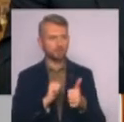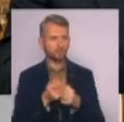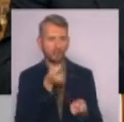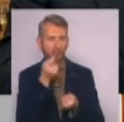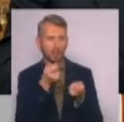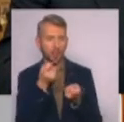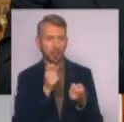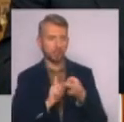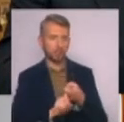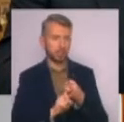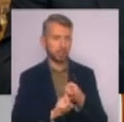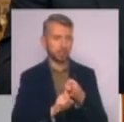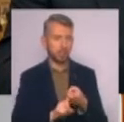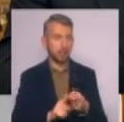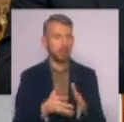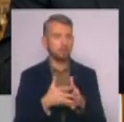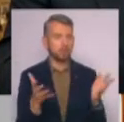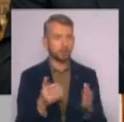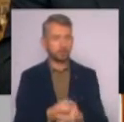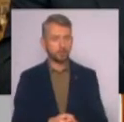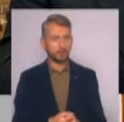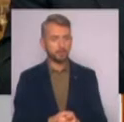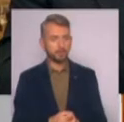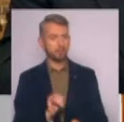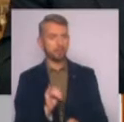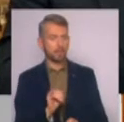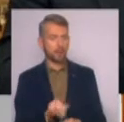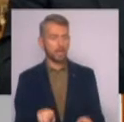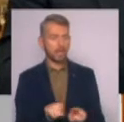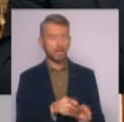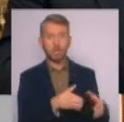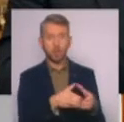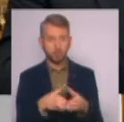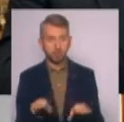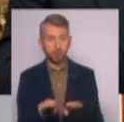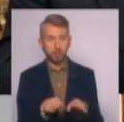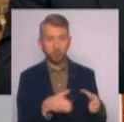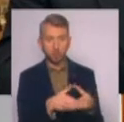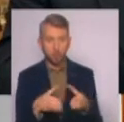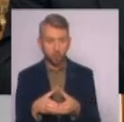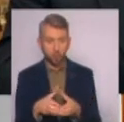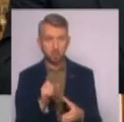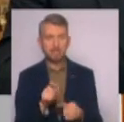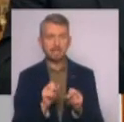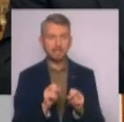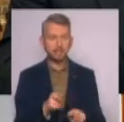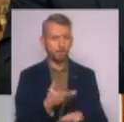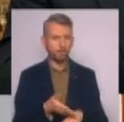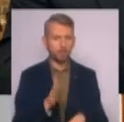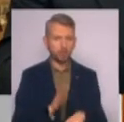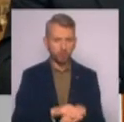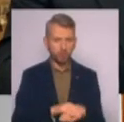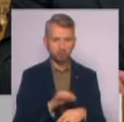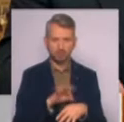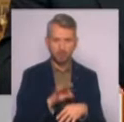мікрофлорою, в тому числі і патогенною, більшої. Тобто і такі групи, подібні групи з ризиком важкого перебігу